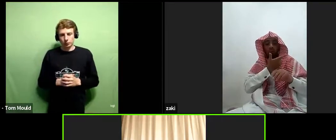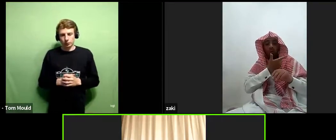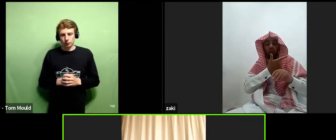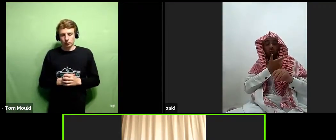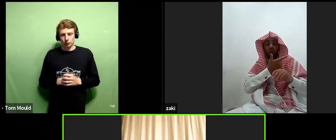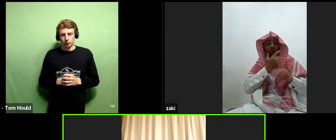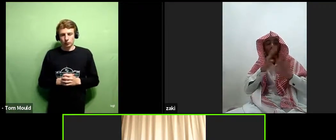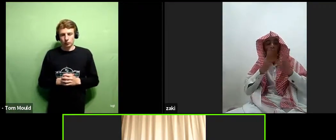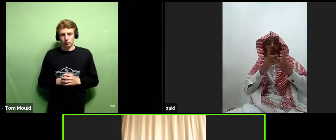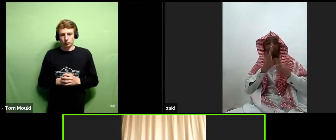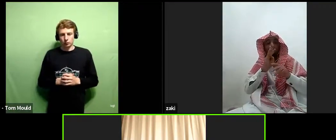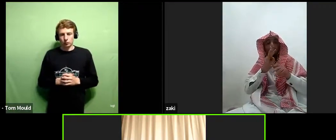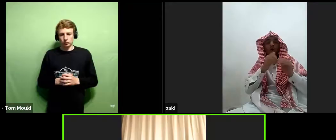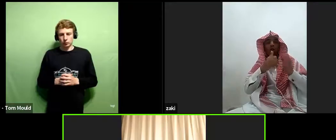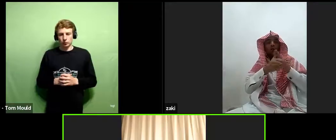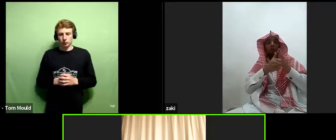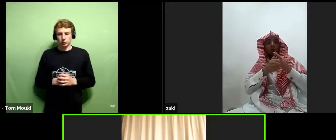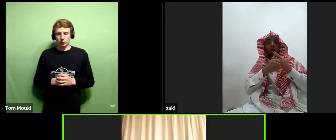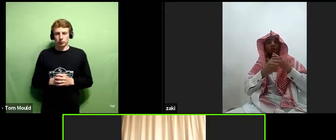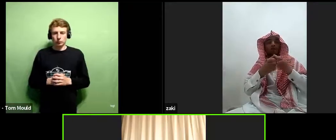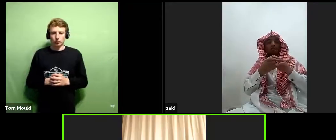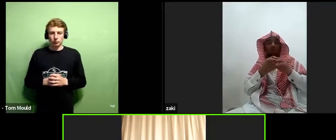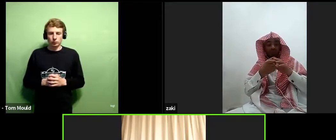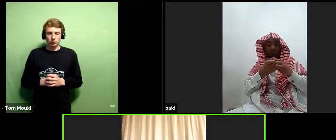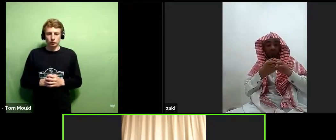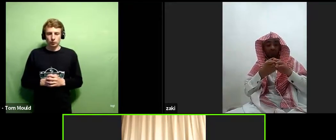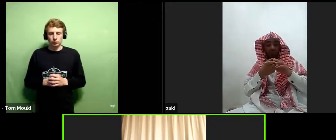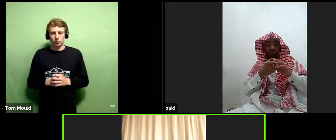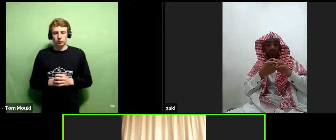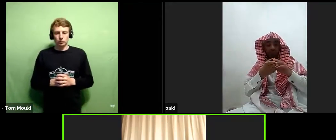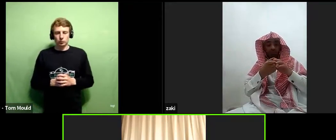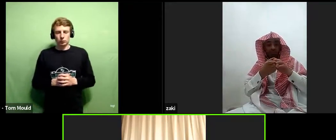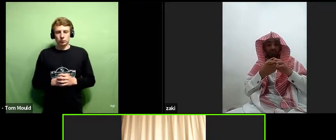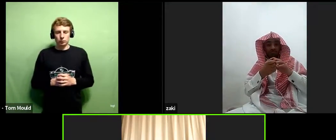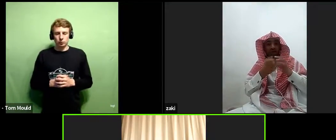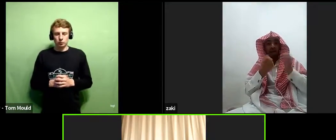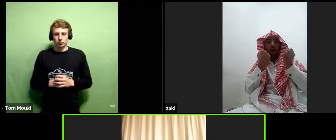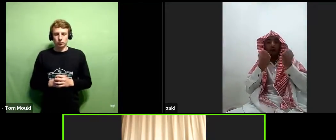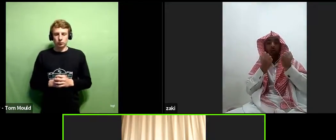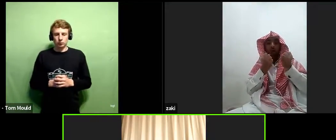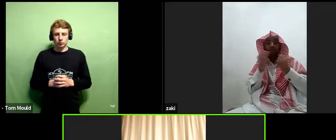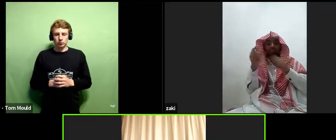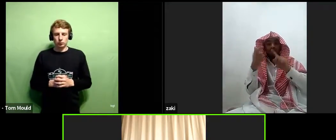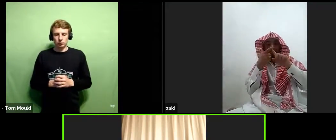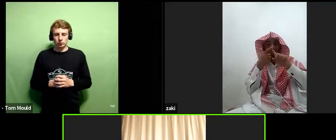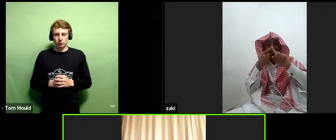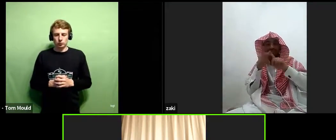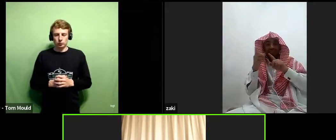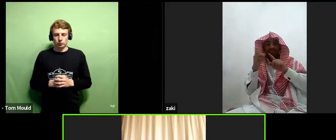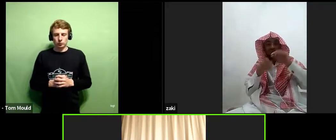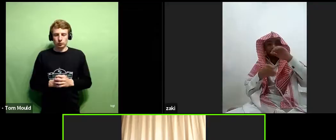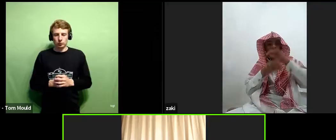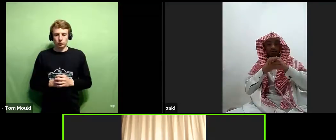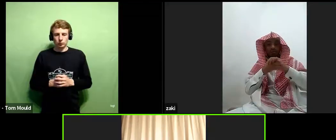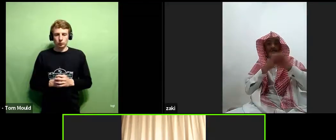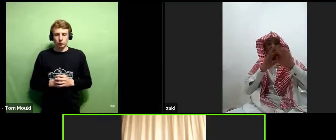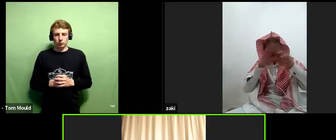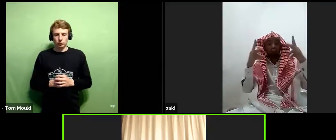ويفترض أنه غدا يكون هناك، لكن بسبب الحظر لا يستطيع أن يكون هناك، فإنه غدا